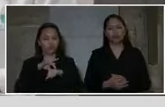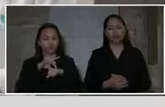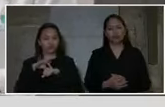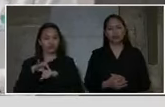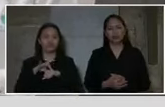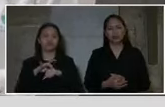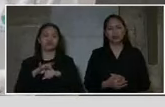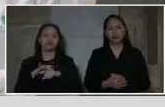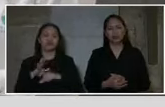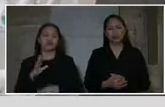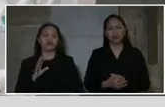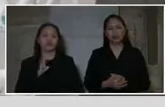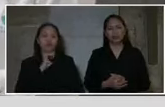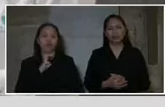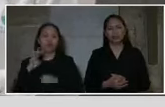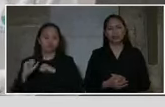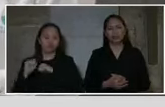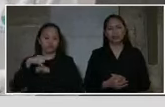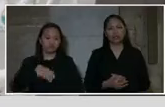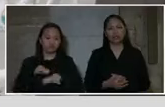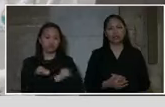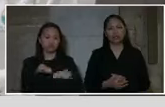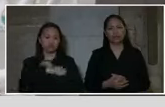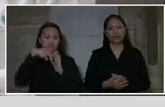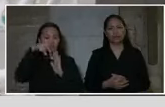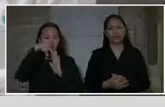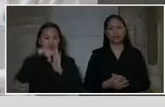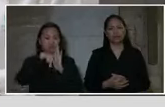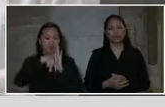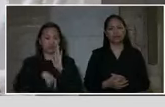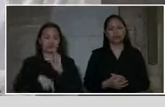tubig kalilaliman.